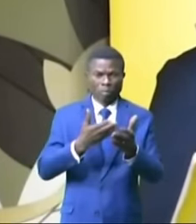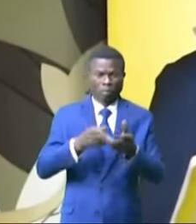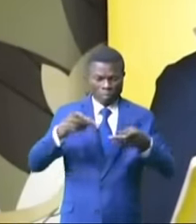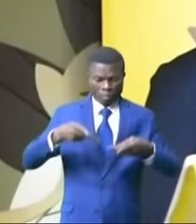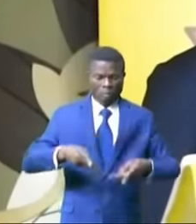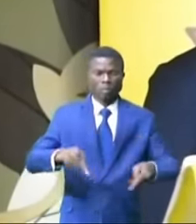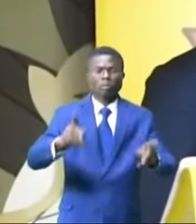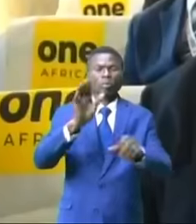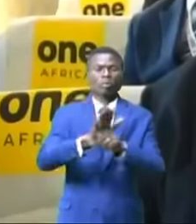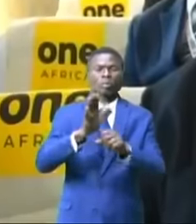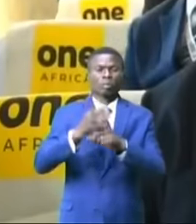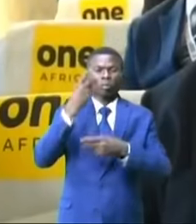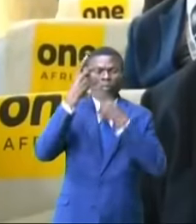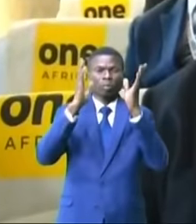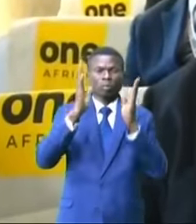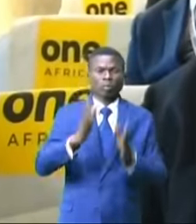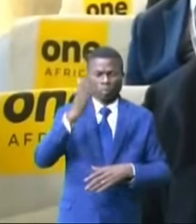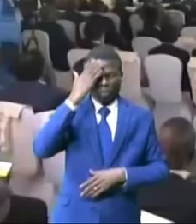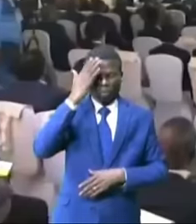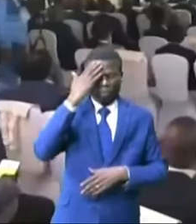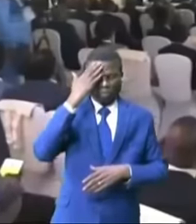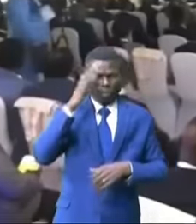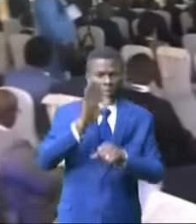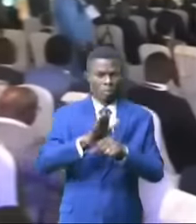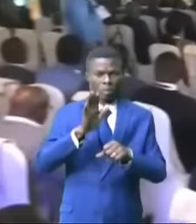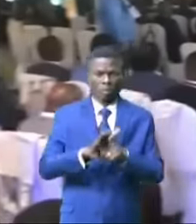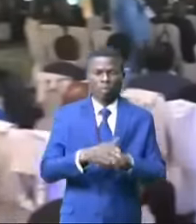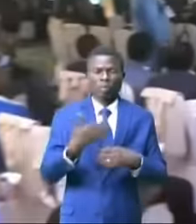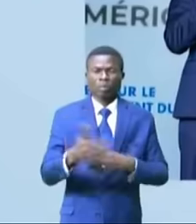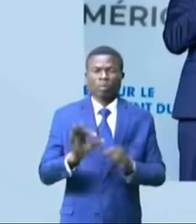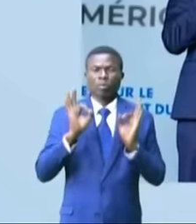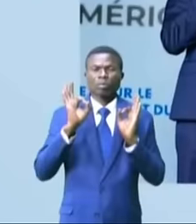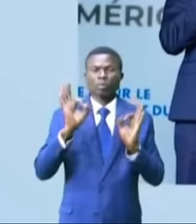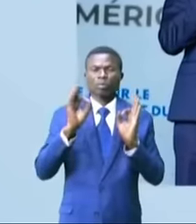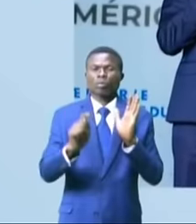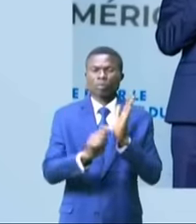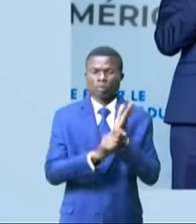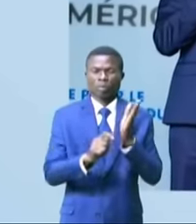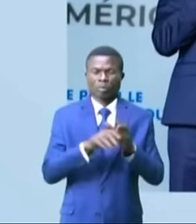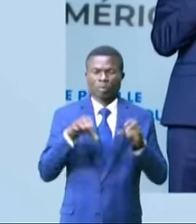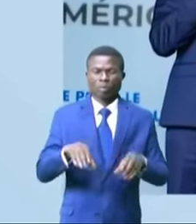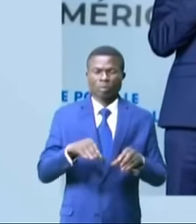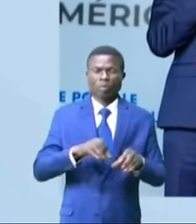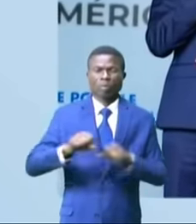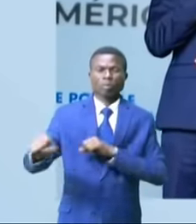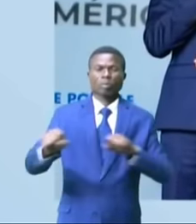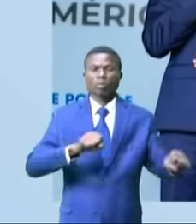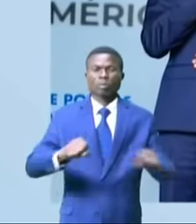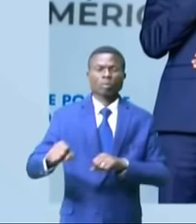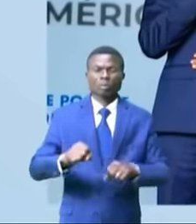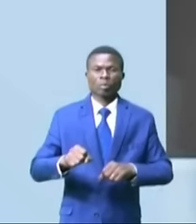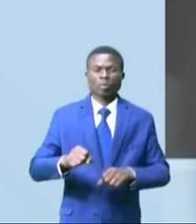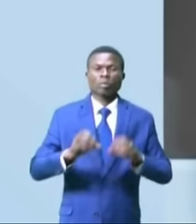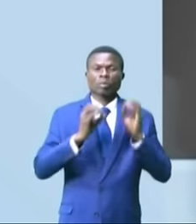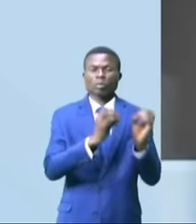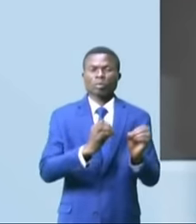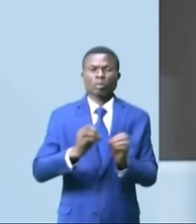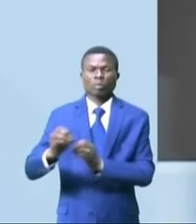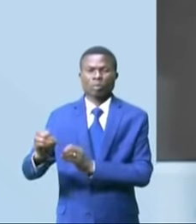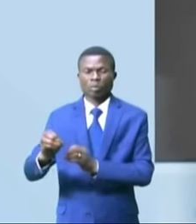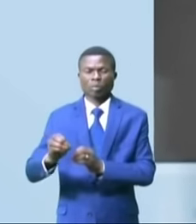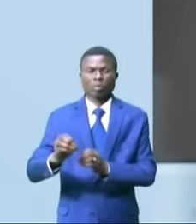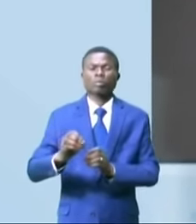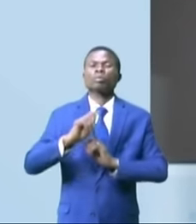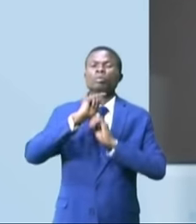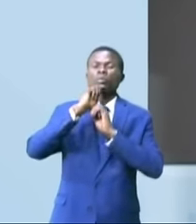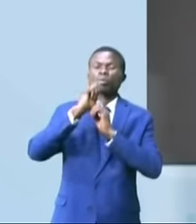permis aux nombreux visiteurs de découvrir de multiples innovations technologiques. Un concours de start-up a été organisé et les prix